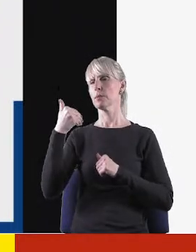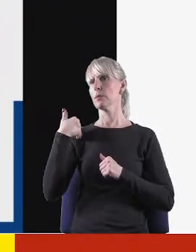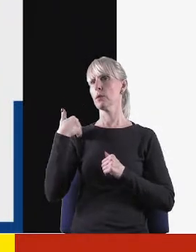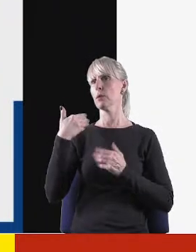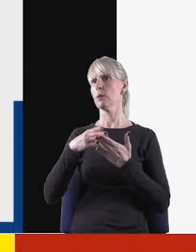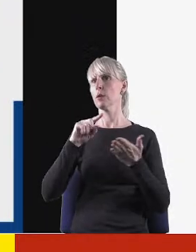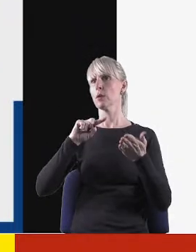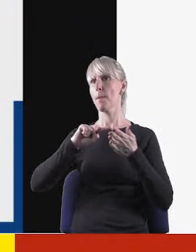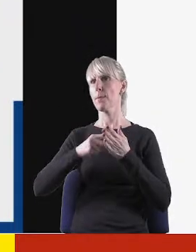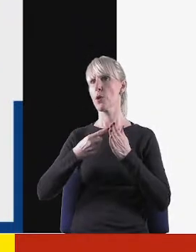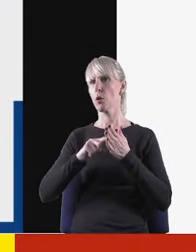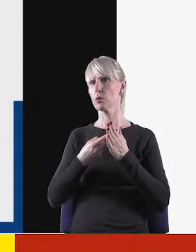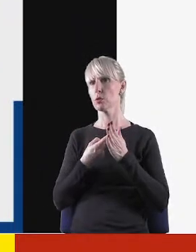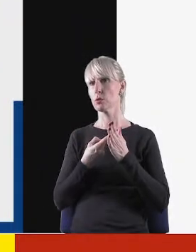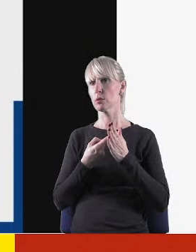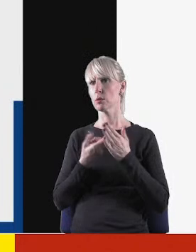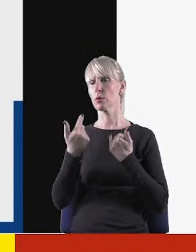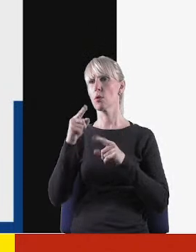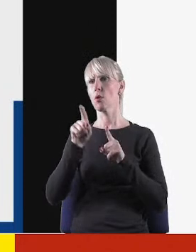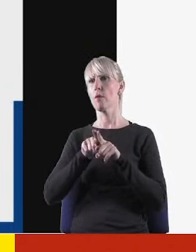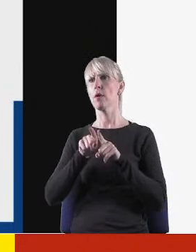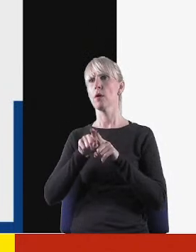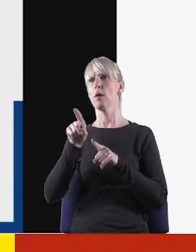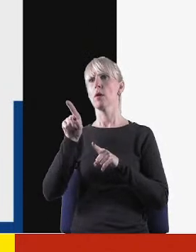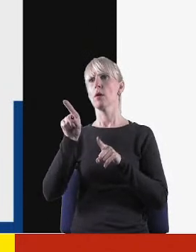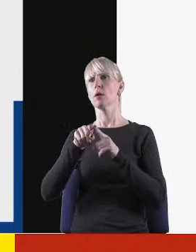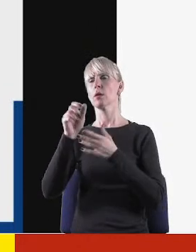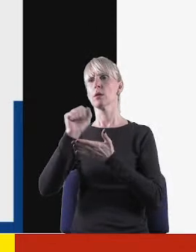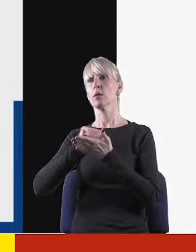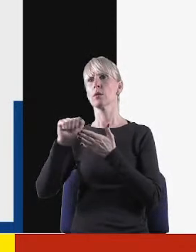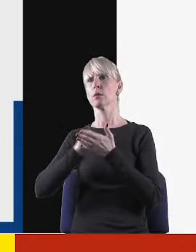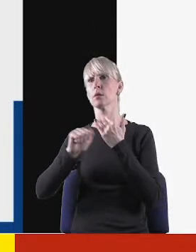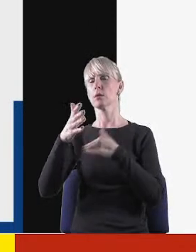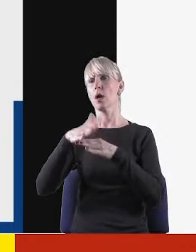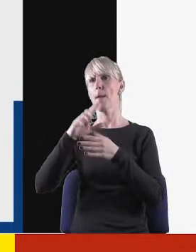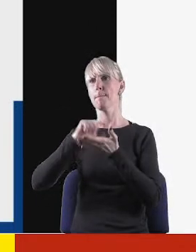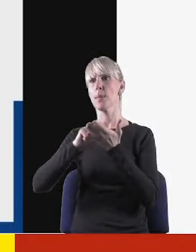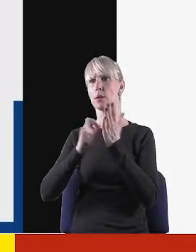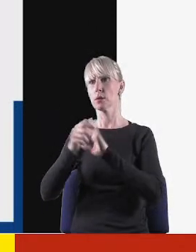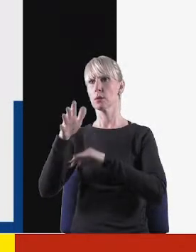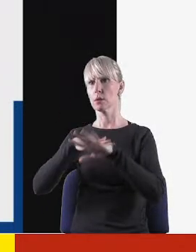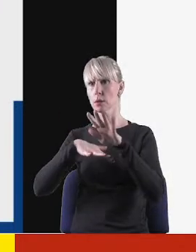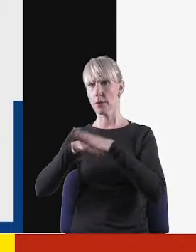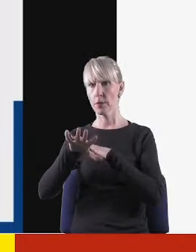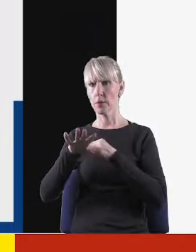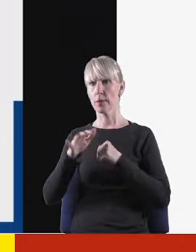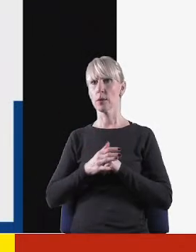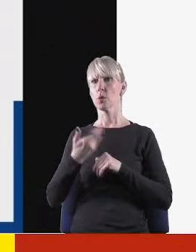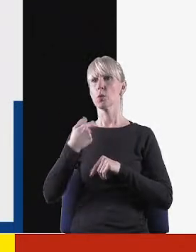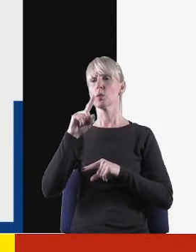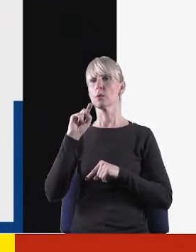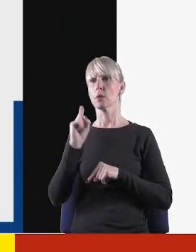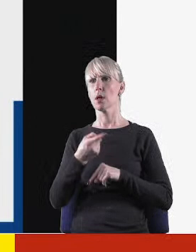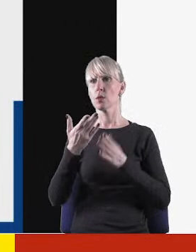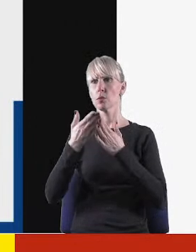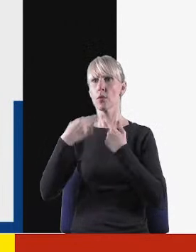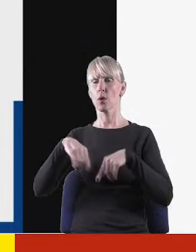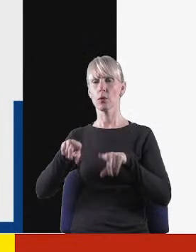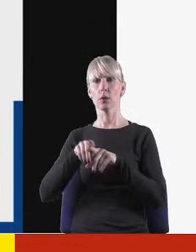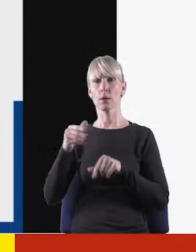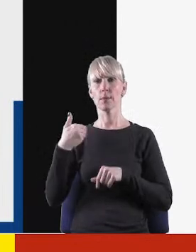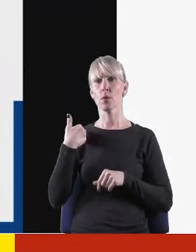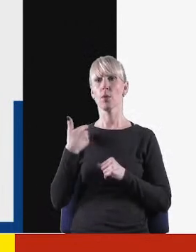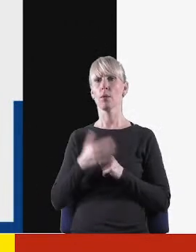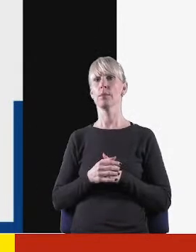Piotrkowa Trybunalskiego i doposażenia pracowni zawodowej, która już, to zalecenie już zostało wykonane, i